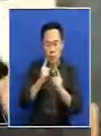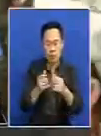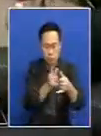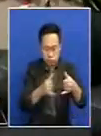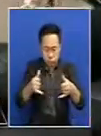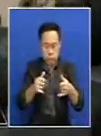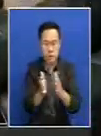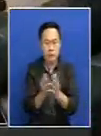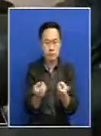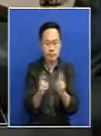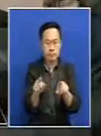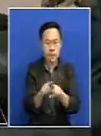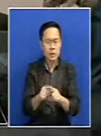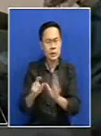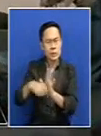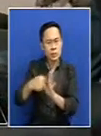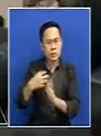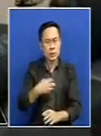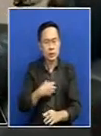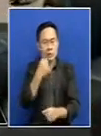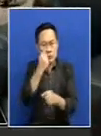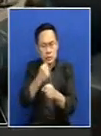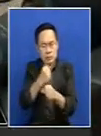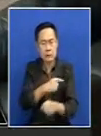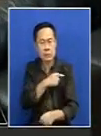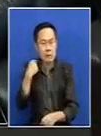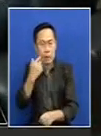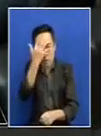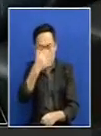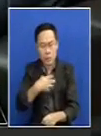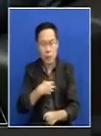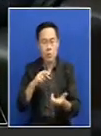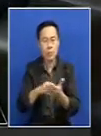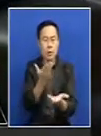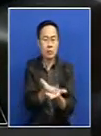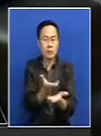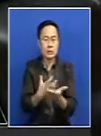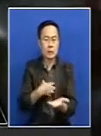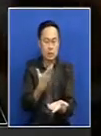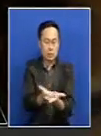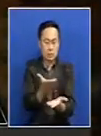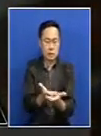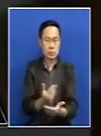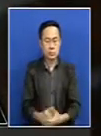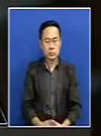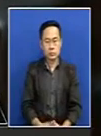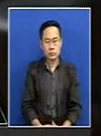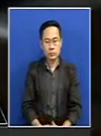นตำรวจสันนิษฐานว่ามูลเหตุจูงใจของการก่อเหตุน่าจะมาจากการประสงค์ต่อทรัพย์ของผู้ตาย